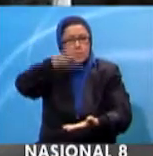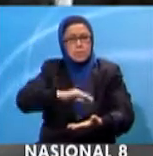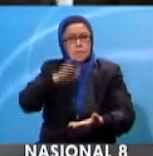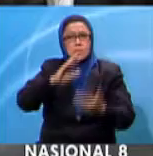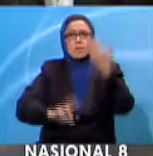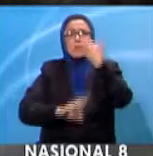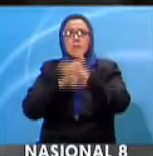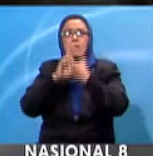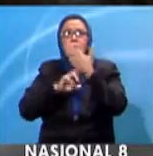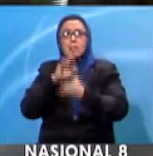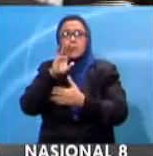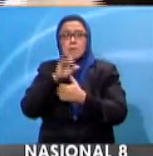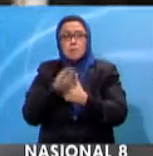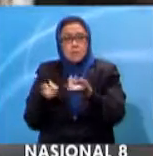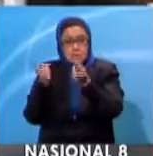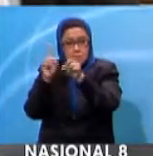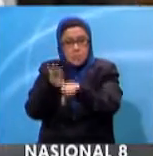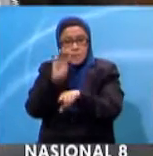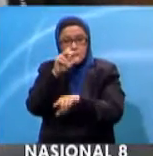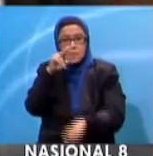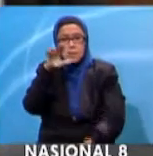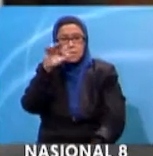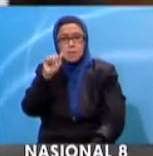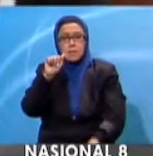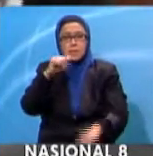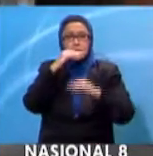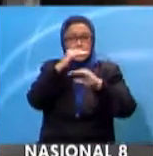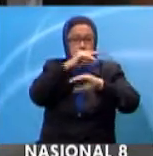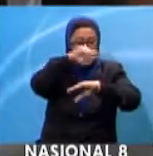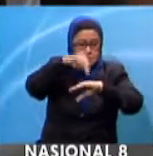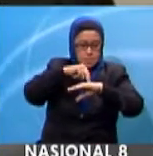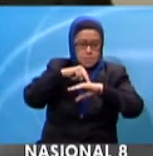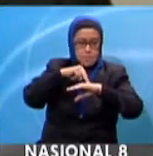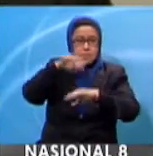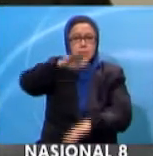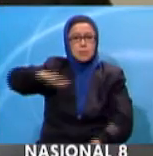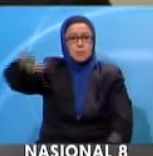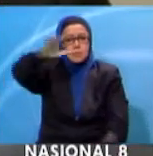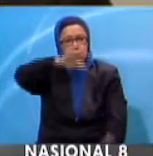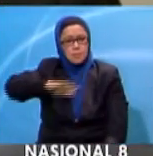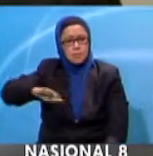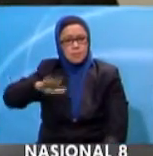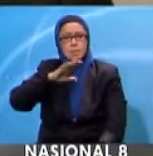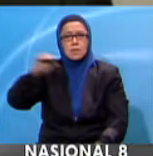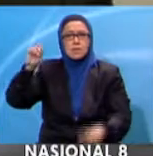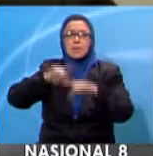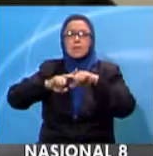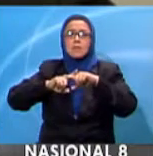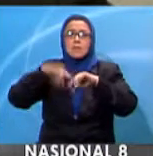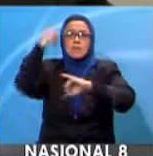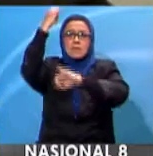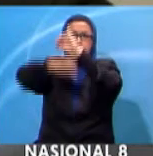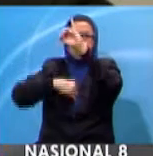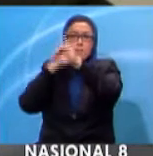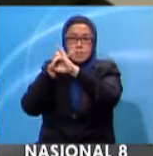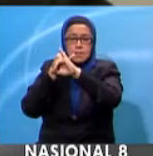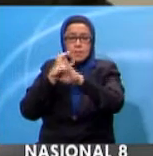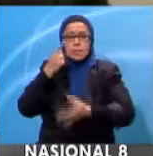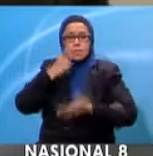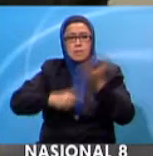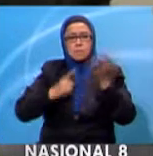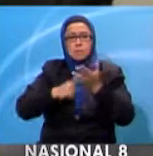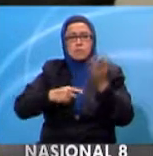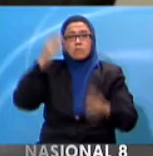peringkat nasional, serantau dan antarabangsa. Apa yang akan disampaikan,